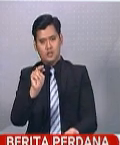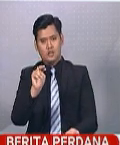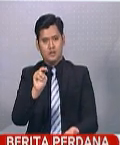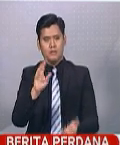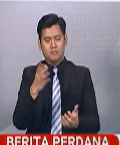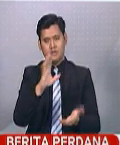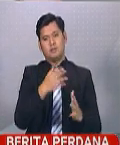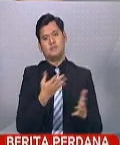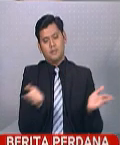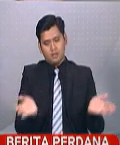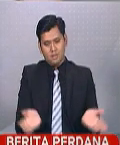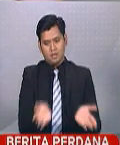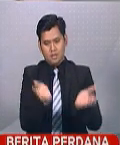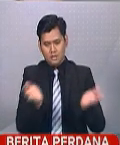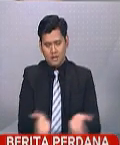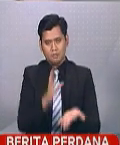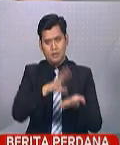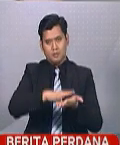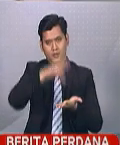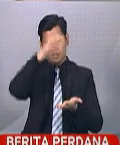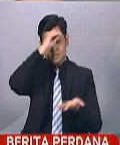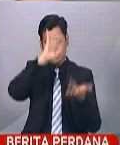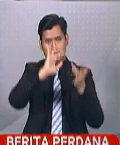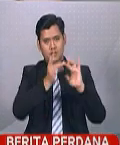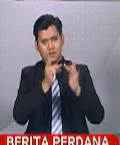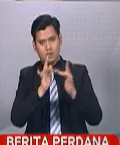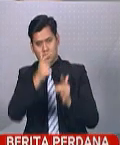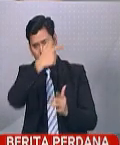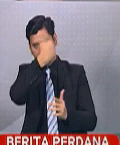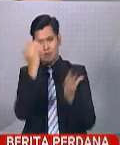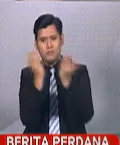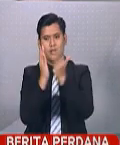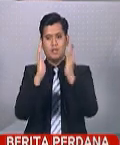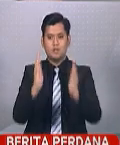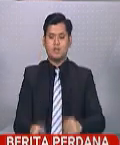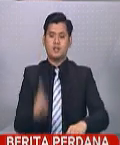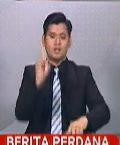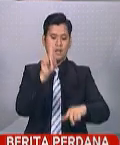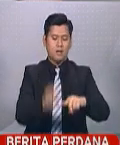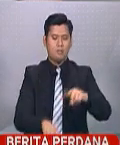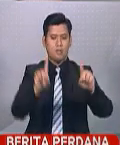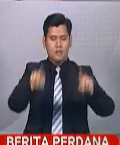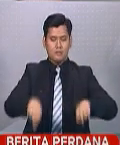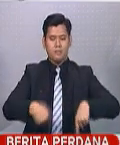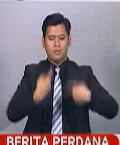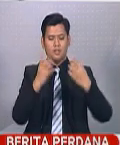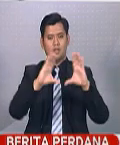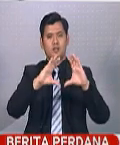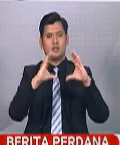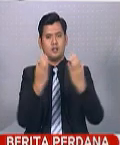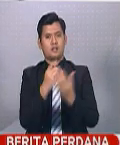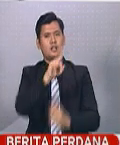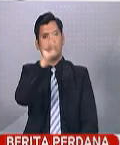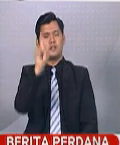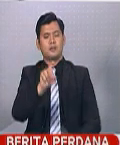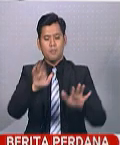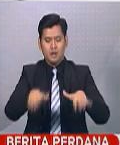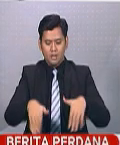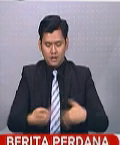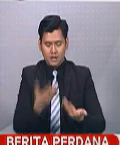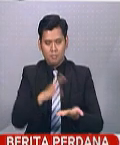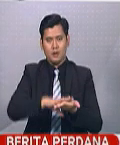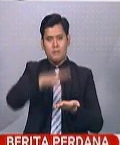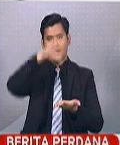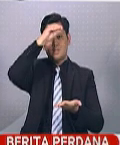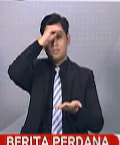pembelajaran secara dalam talian. Ini kerana ketika ini pelajar juga tidak dapat ke kelas dan ramai yang bertanya mengenai pembelajaran secara